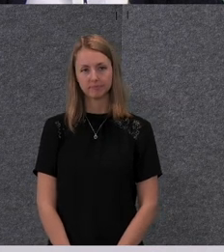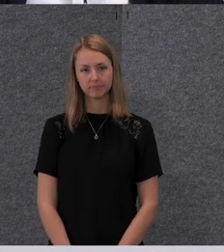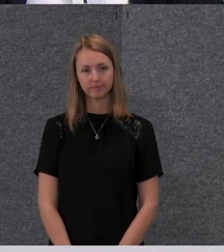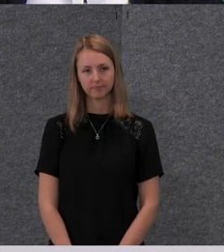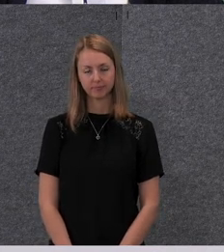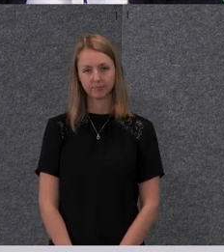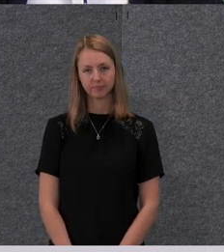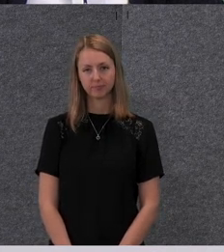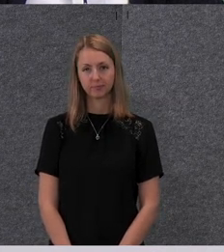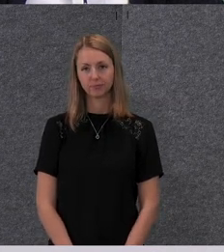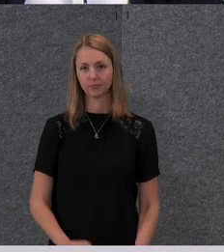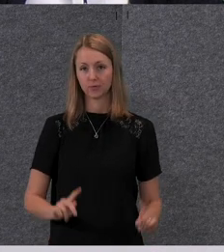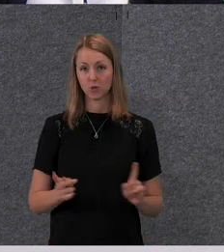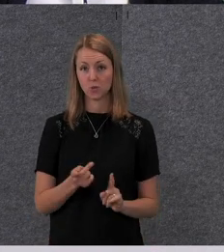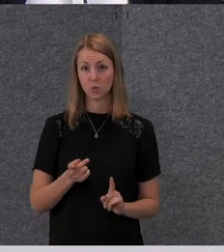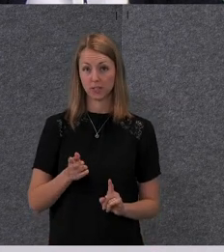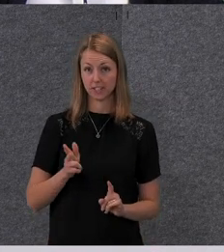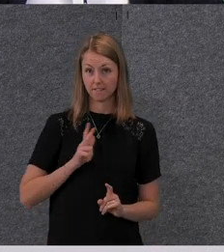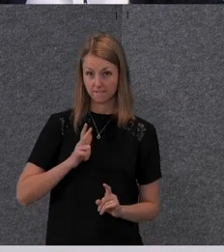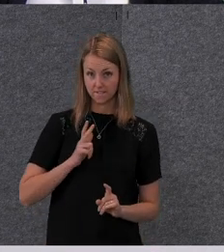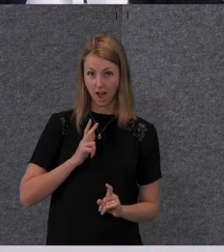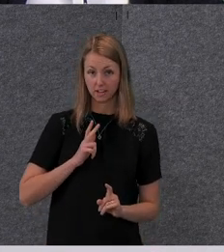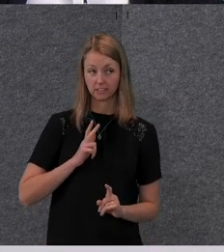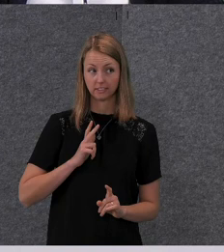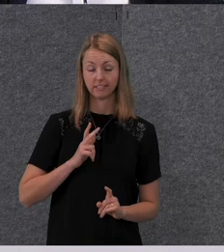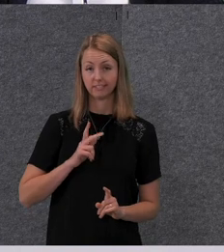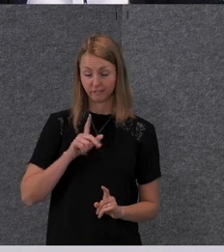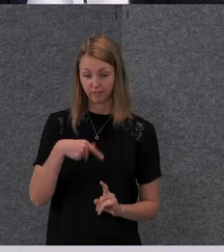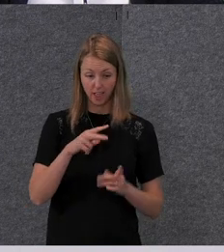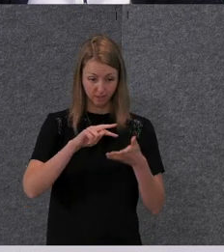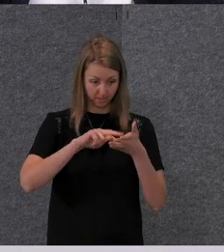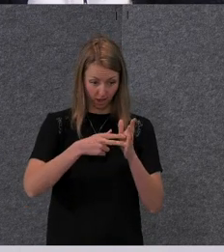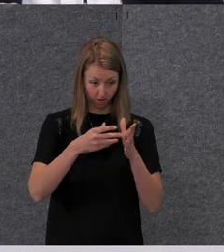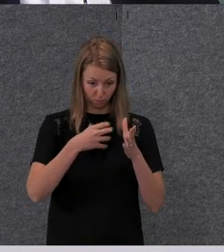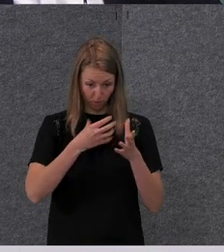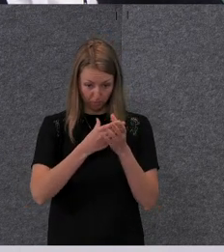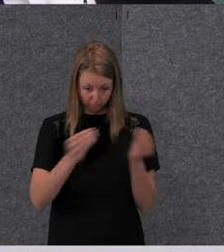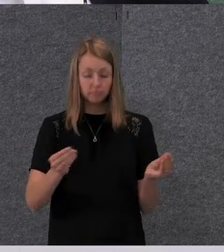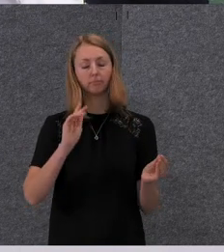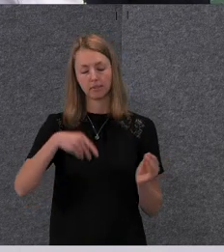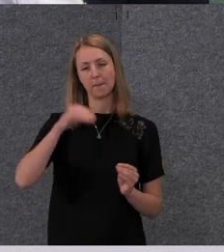Kurzen Moment noch. Sobald es gleich wieder weitergeht, melden wir uns natürlich.